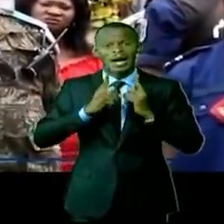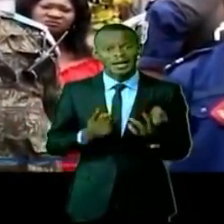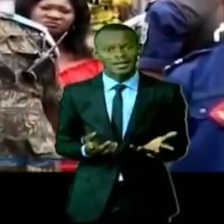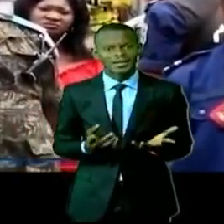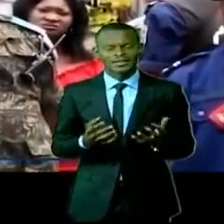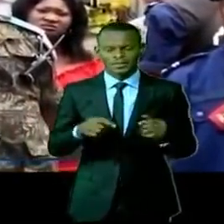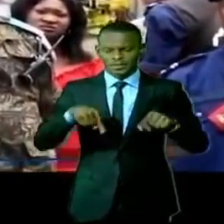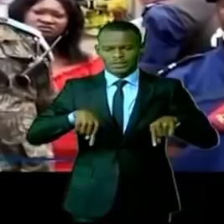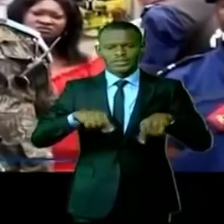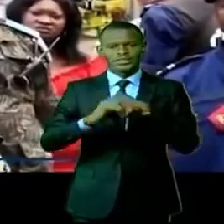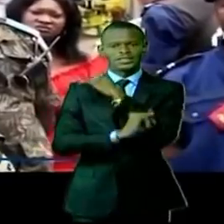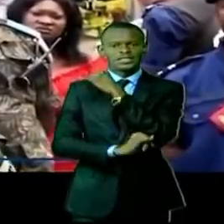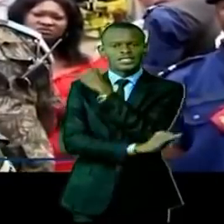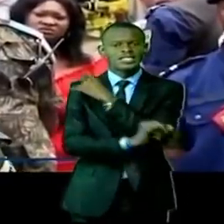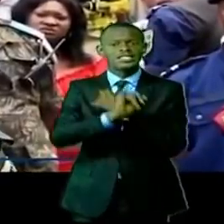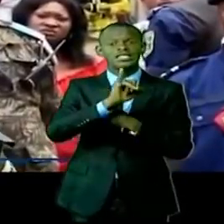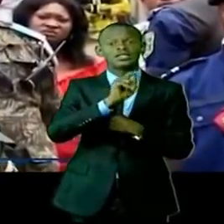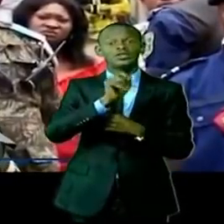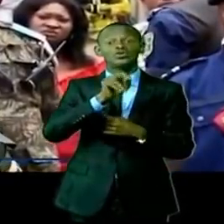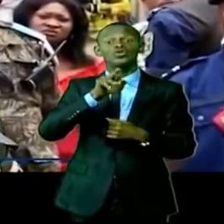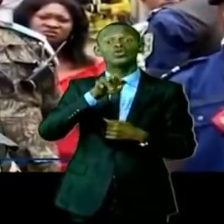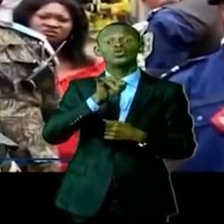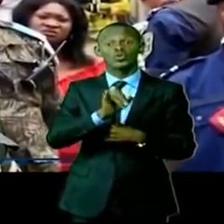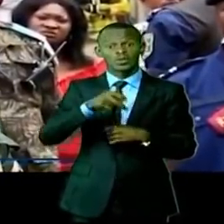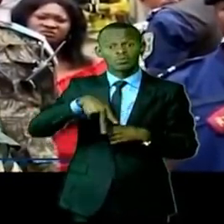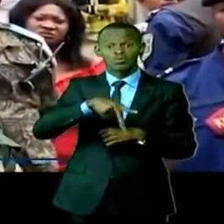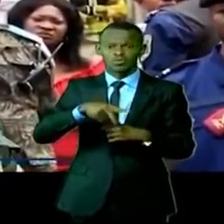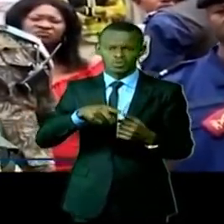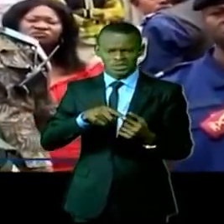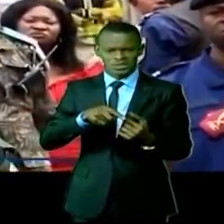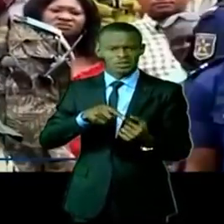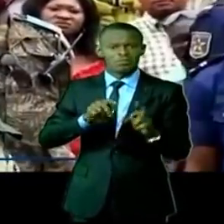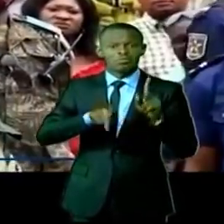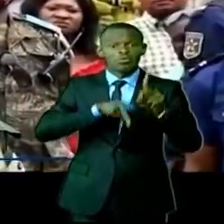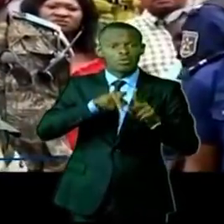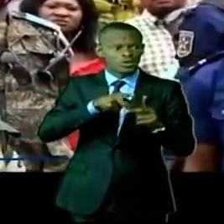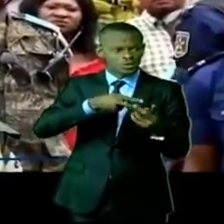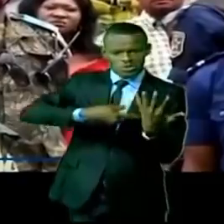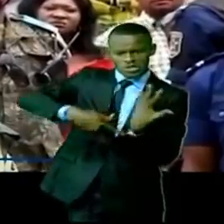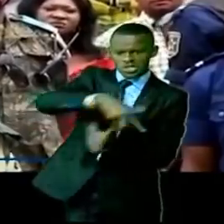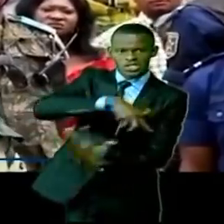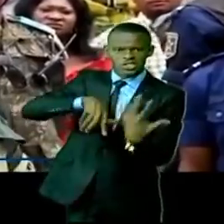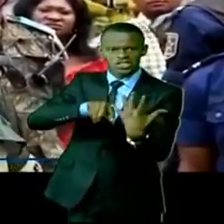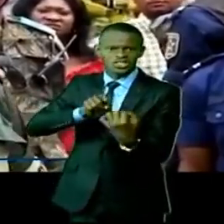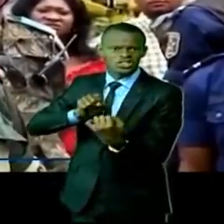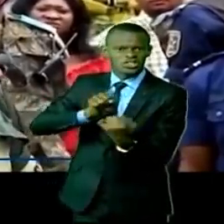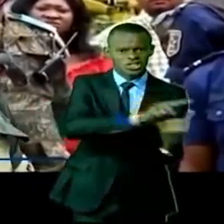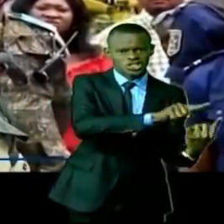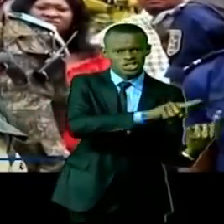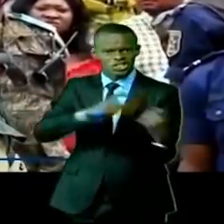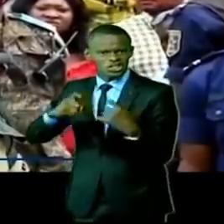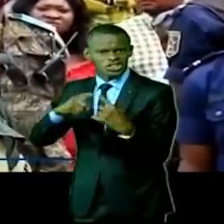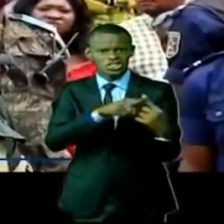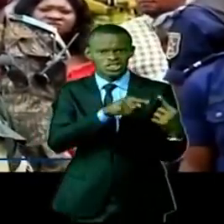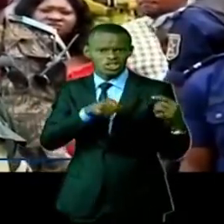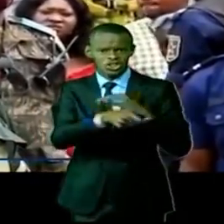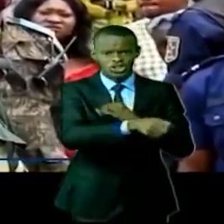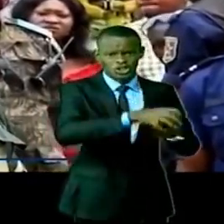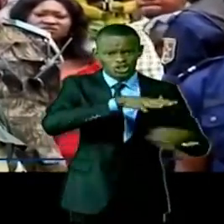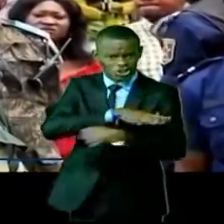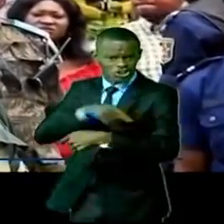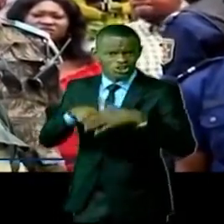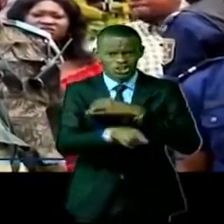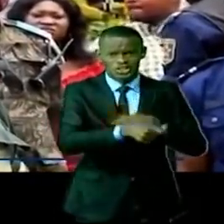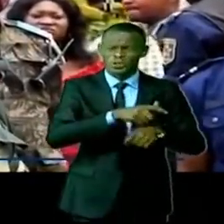les Ituriens qui s'entretuent. Ceux de l'Ituri, ils achètent les armes pour